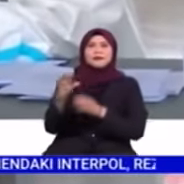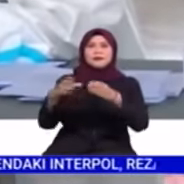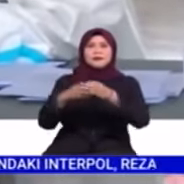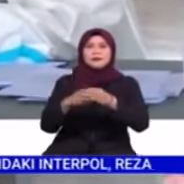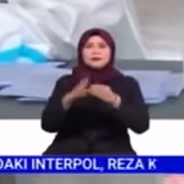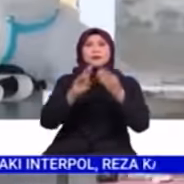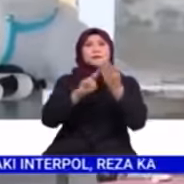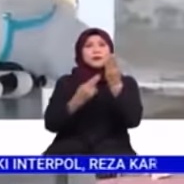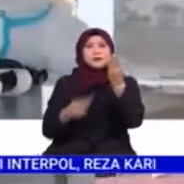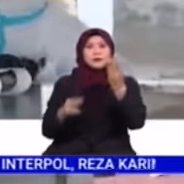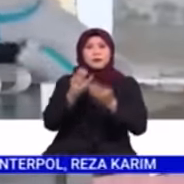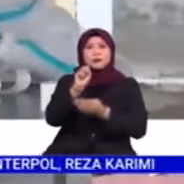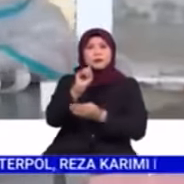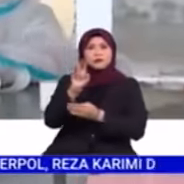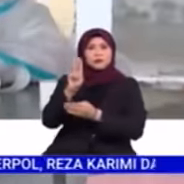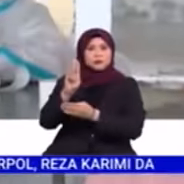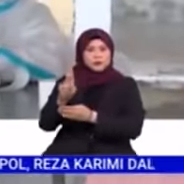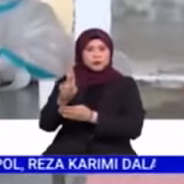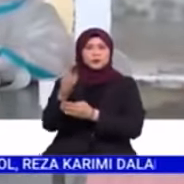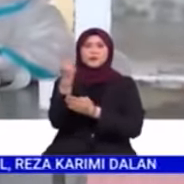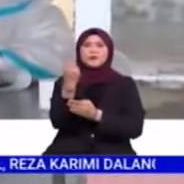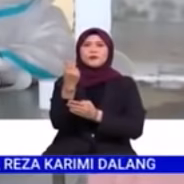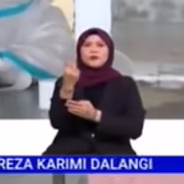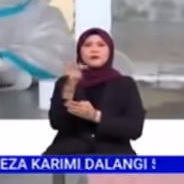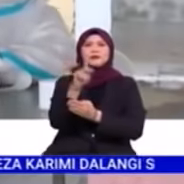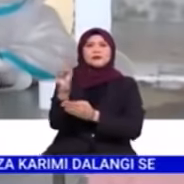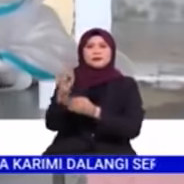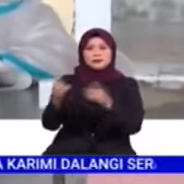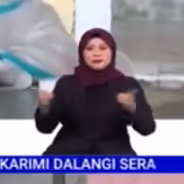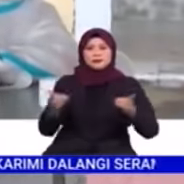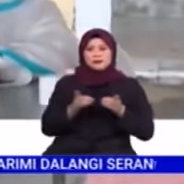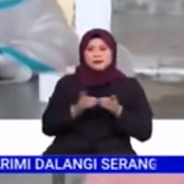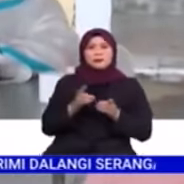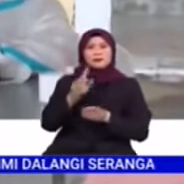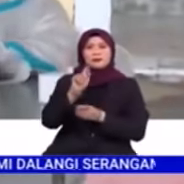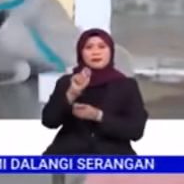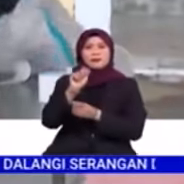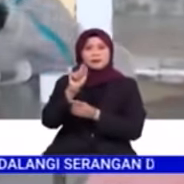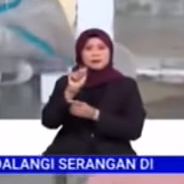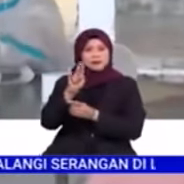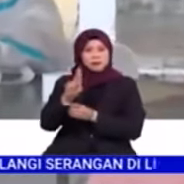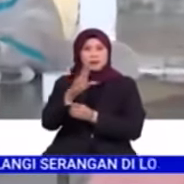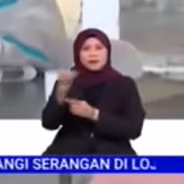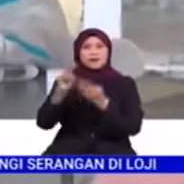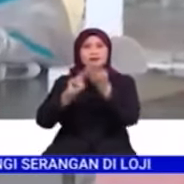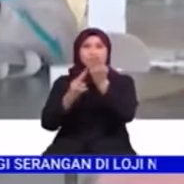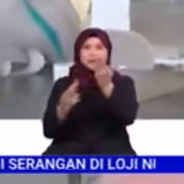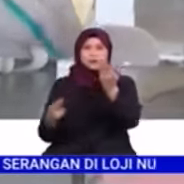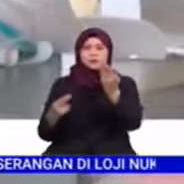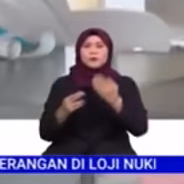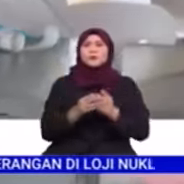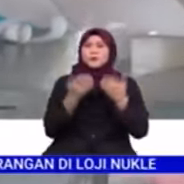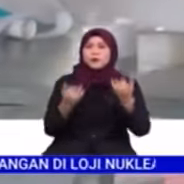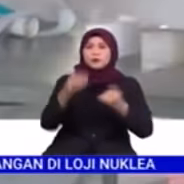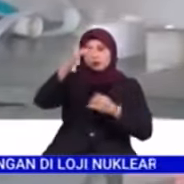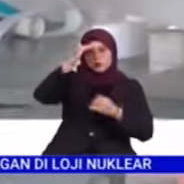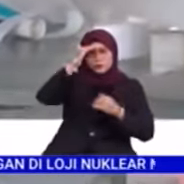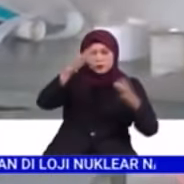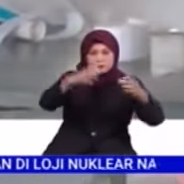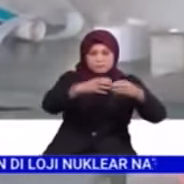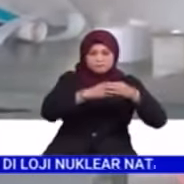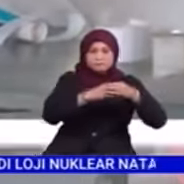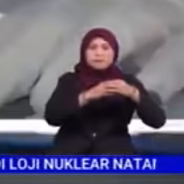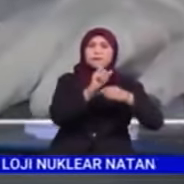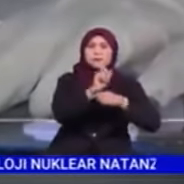Jalan Bintulu sibuk pula menyebabkan 11 cash di daerah tahu dan pintu loh Johor pun mencatatkan satu Cluster